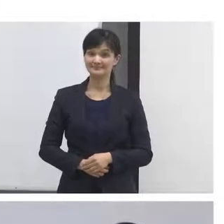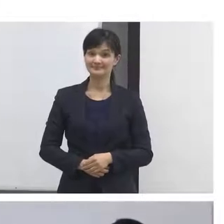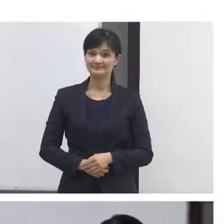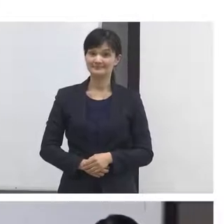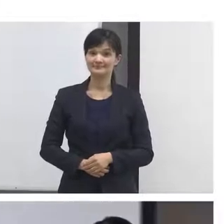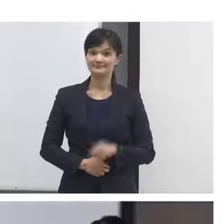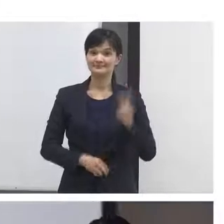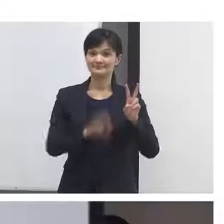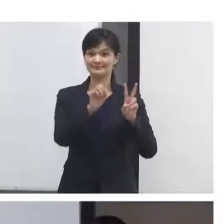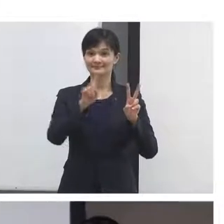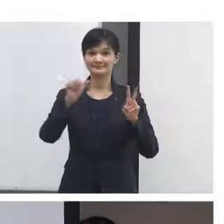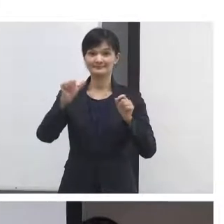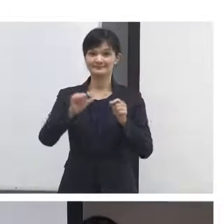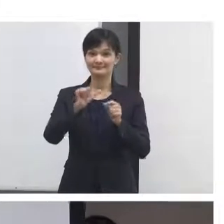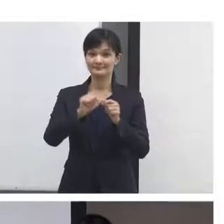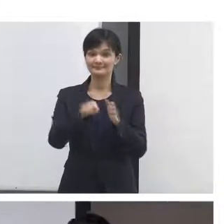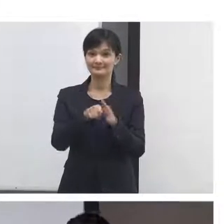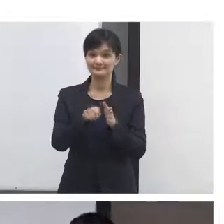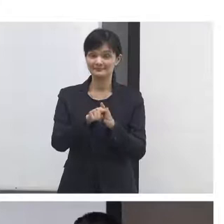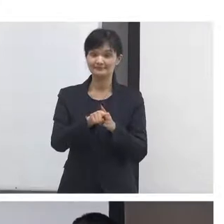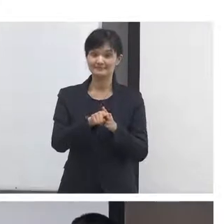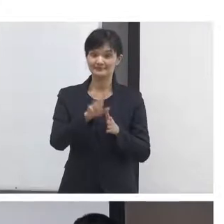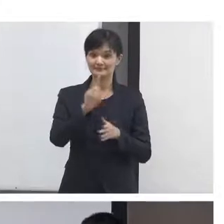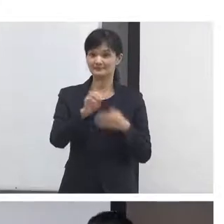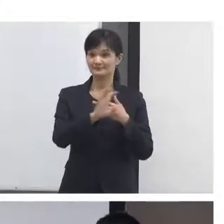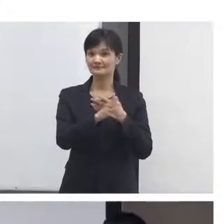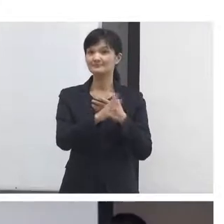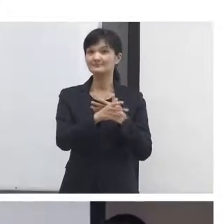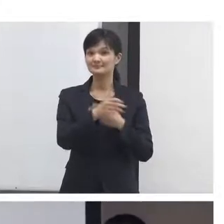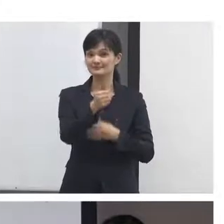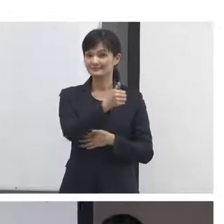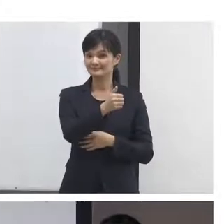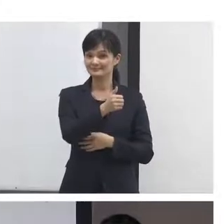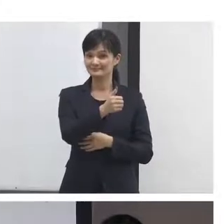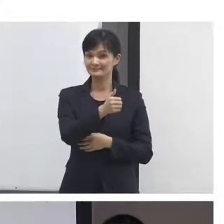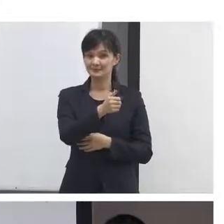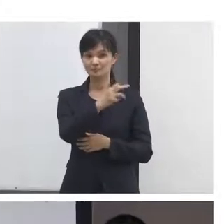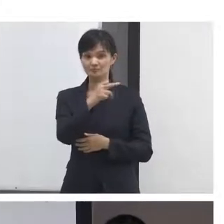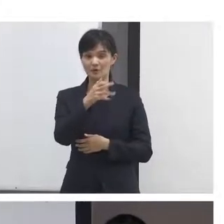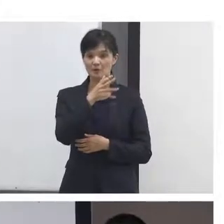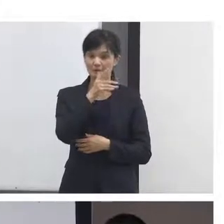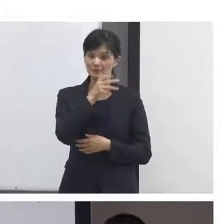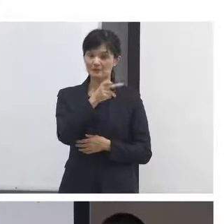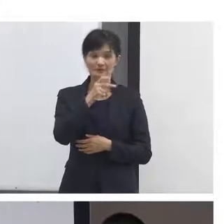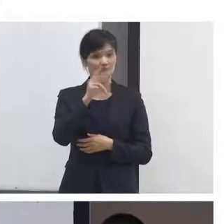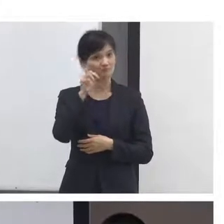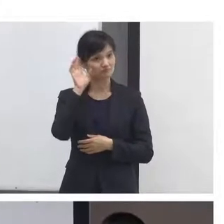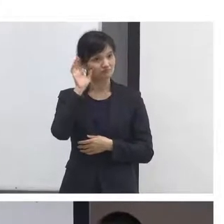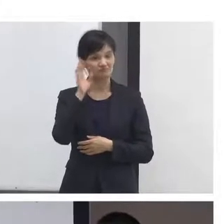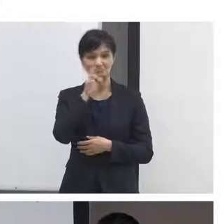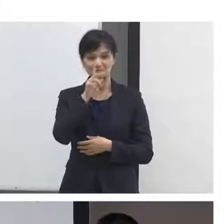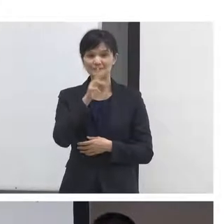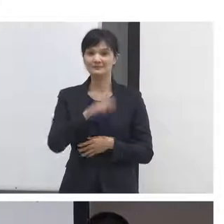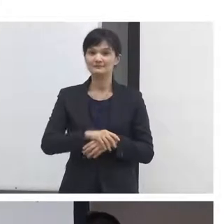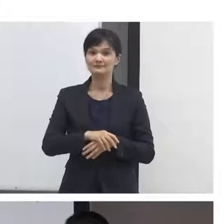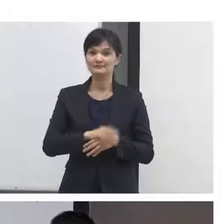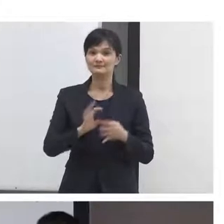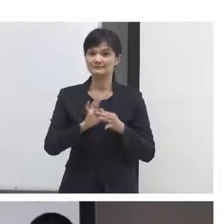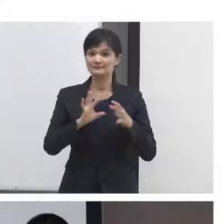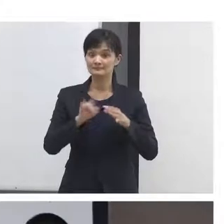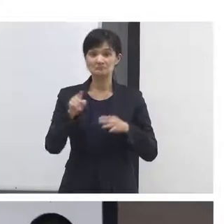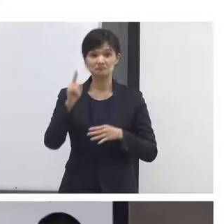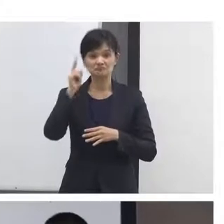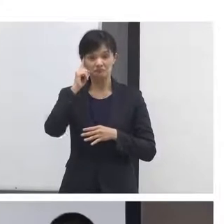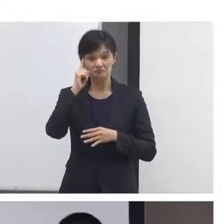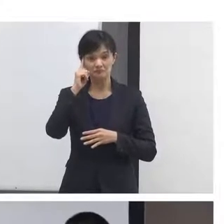在2015年的时候，一位叫 Stephen Buck 的，有点可能念错了，他是拿了这个，他觉得世界上所有的公民